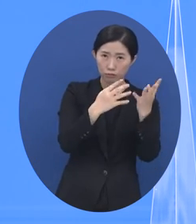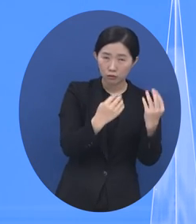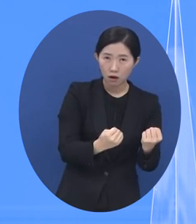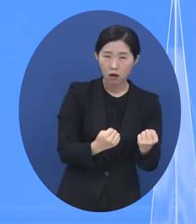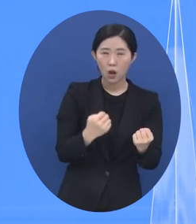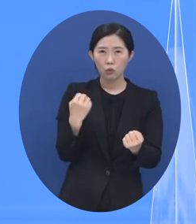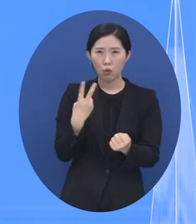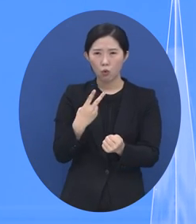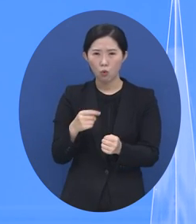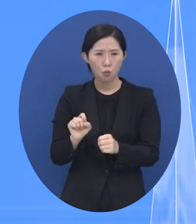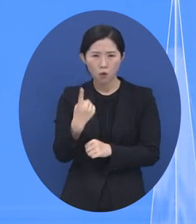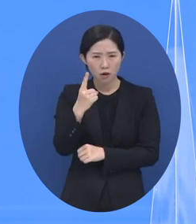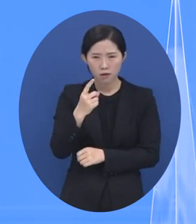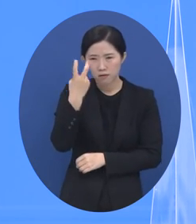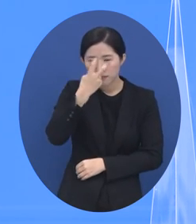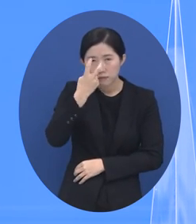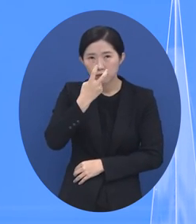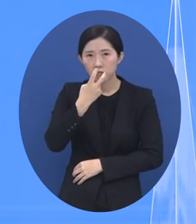치료, 였을까요?